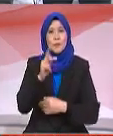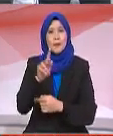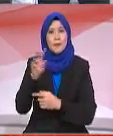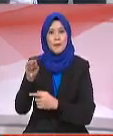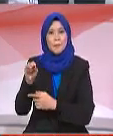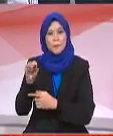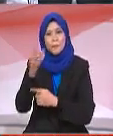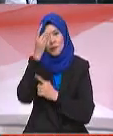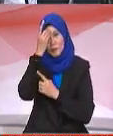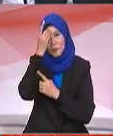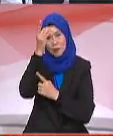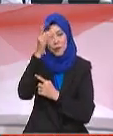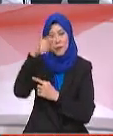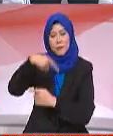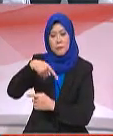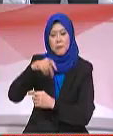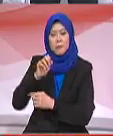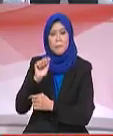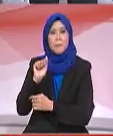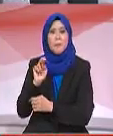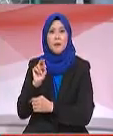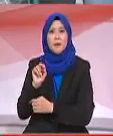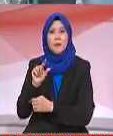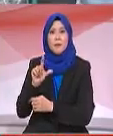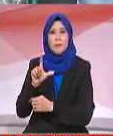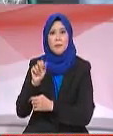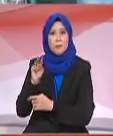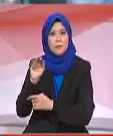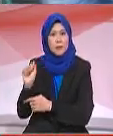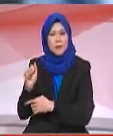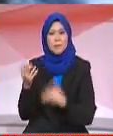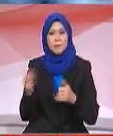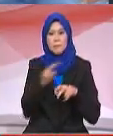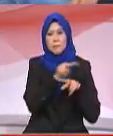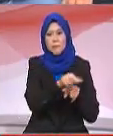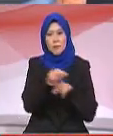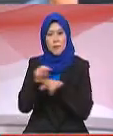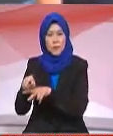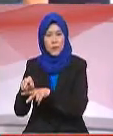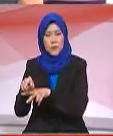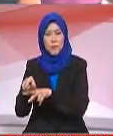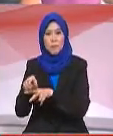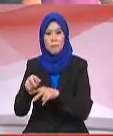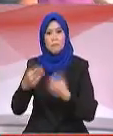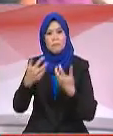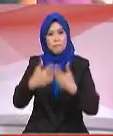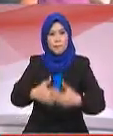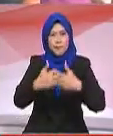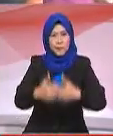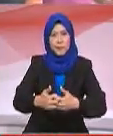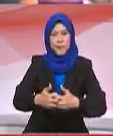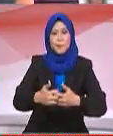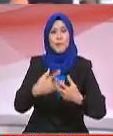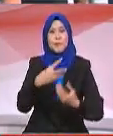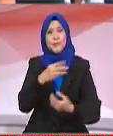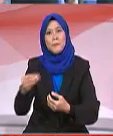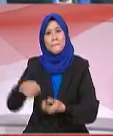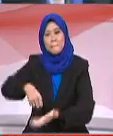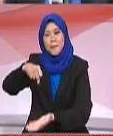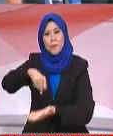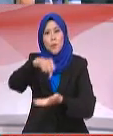Seri Panglima Haji Jinor ini turut menyaksikan penyampaian bantuan mesin chopper DVS, bakul makanan dan mock check